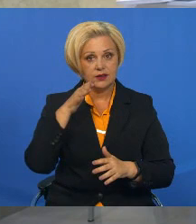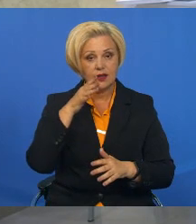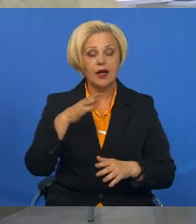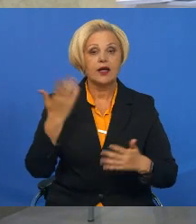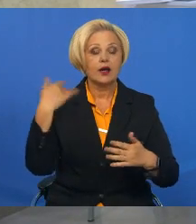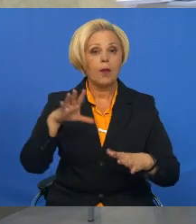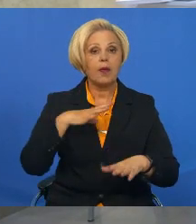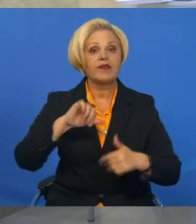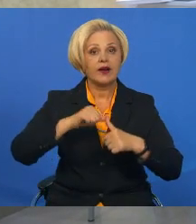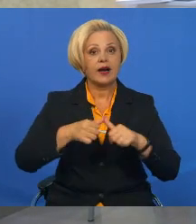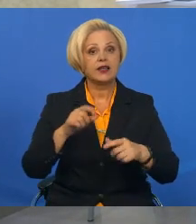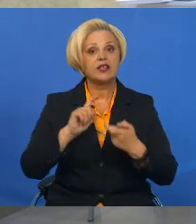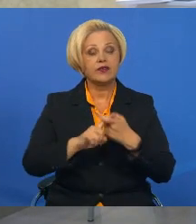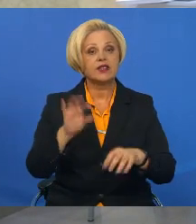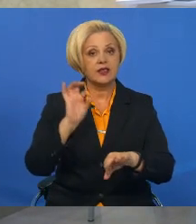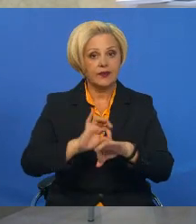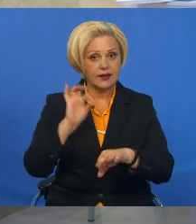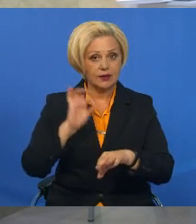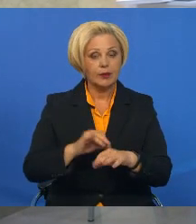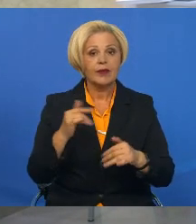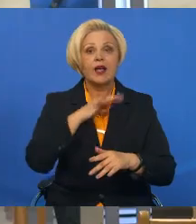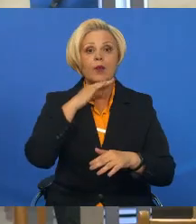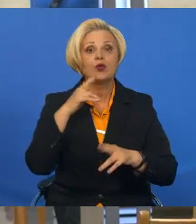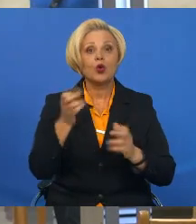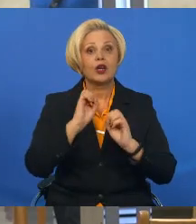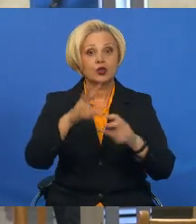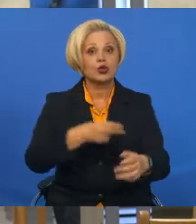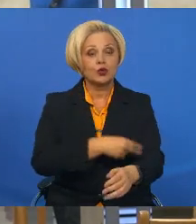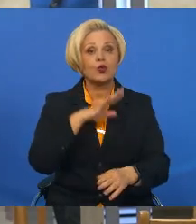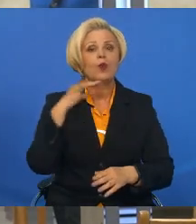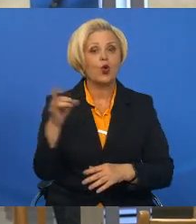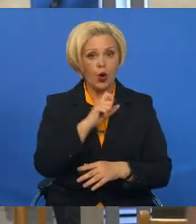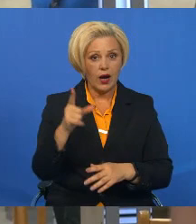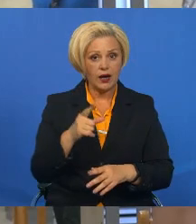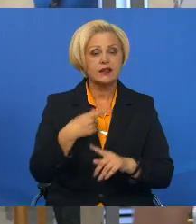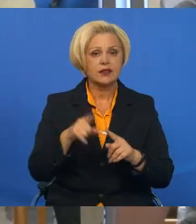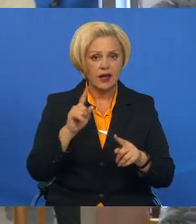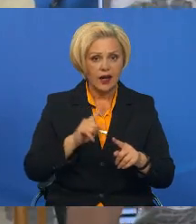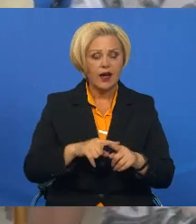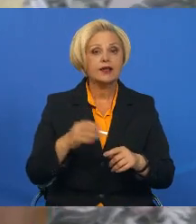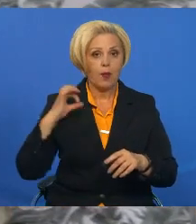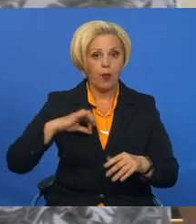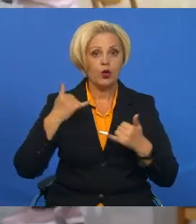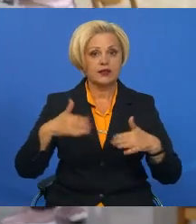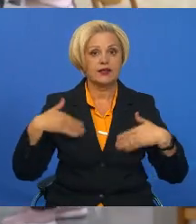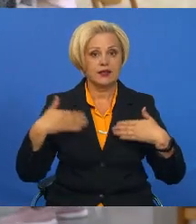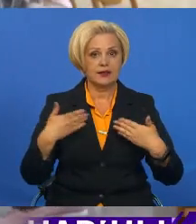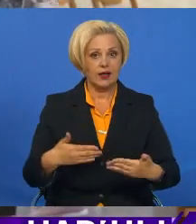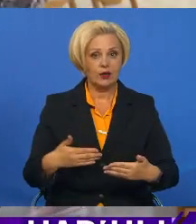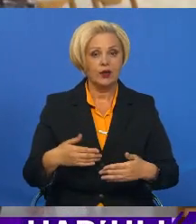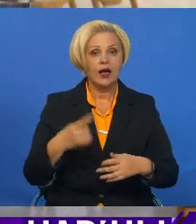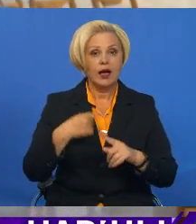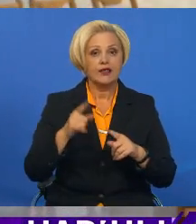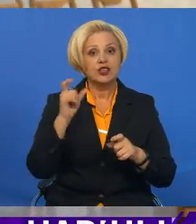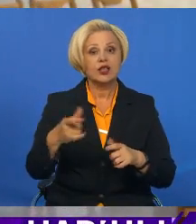Перенесенные хроничные инфекционные захворывания. Сегодня шмат кто сдае кровь не упершиню. Кажут, что это нават корыстно для здоровья. Может быть,